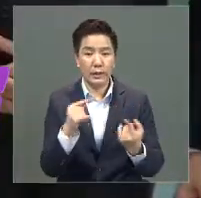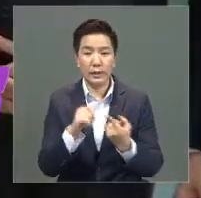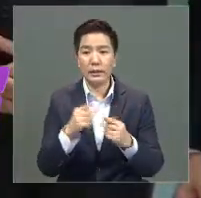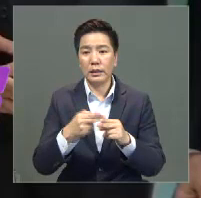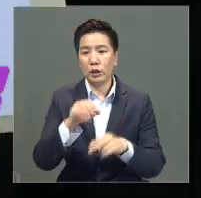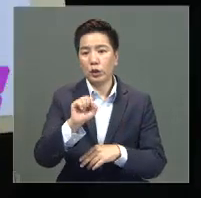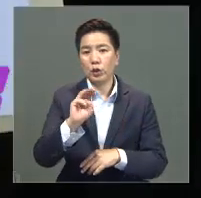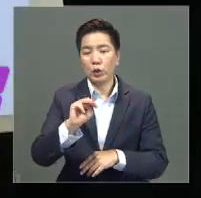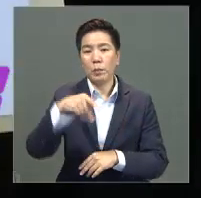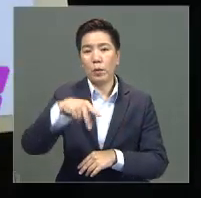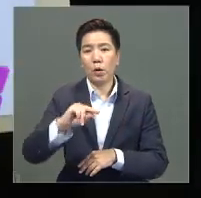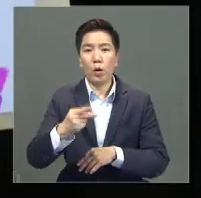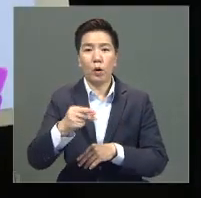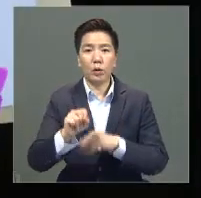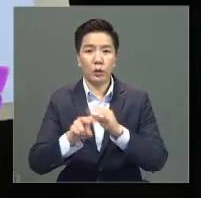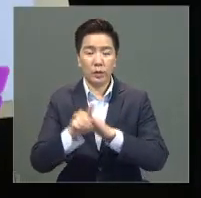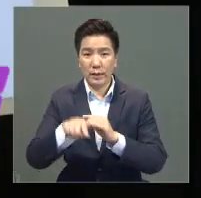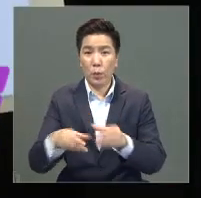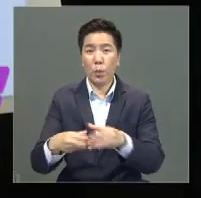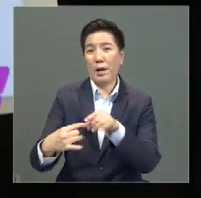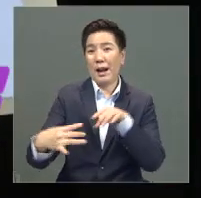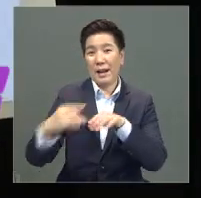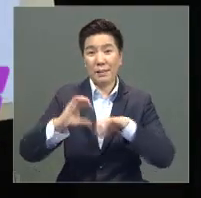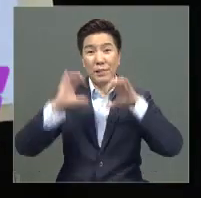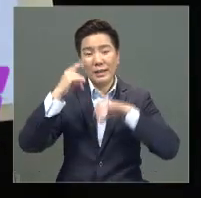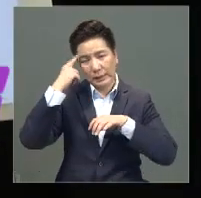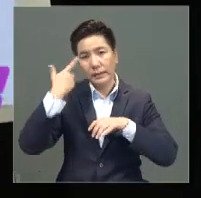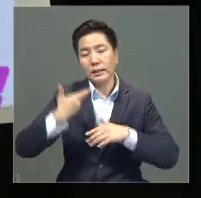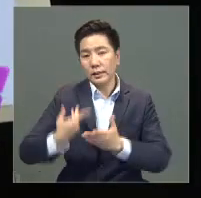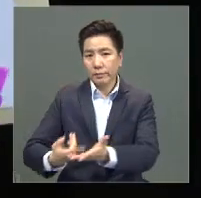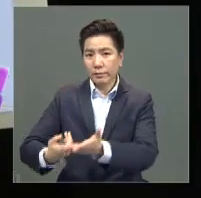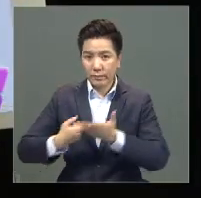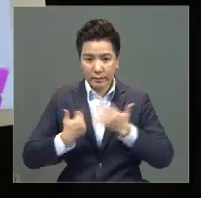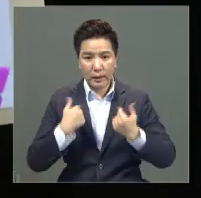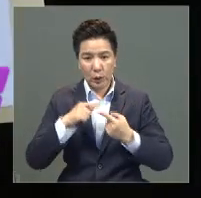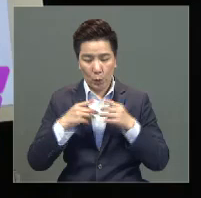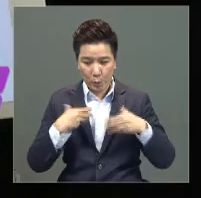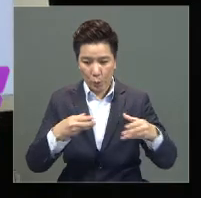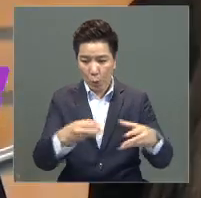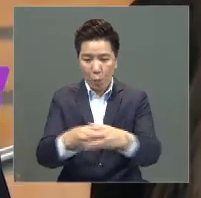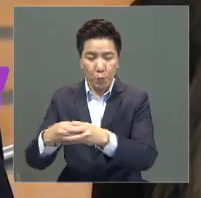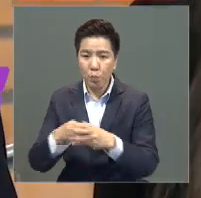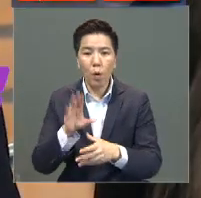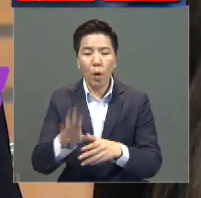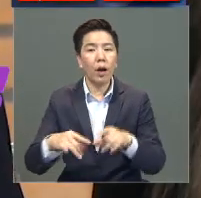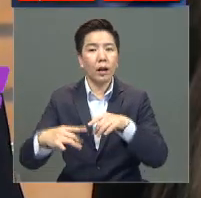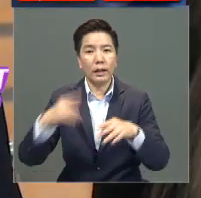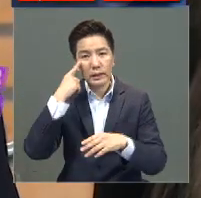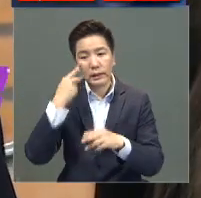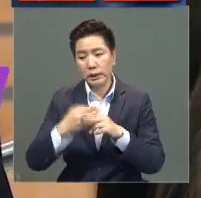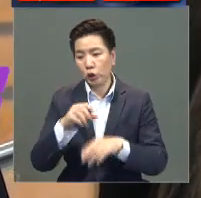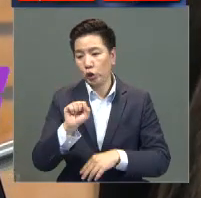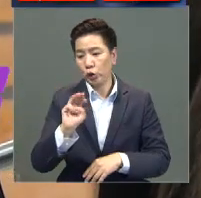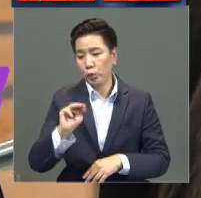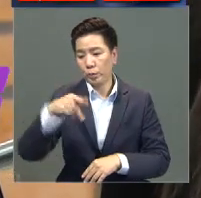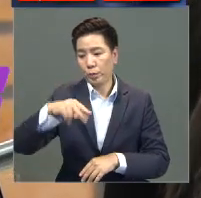ากคุณสมพงษ์อมรวิวัฒน์ผู้นำฝ่ายค้านในสภาผู้แทนราษฎรและก็ตัวแทนอีก6พรรคร่วมฝ่ายค้านครับคุณสมพงษ์